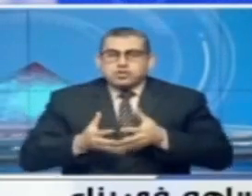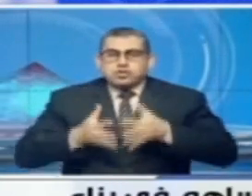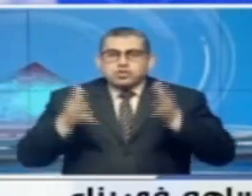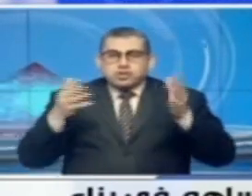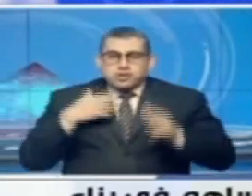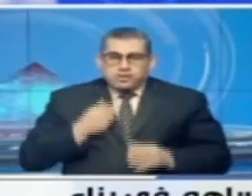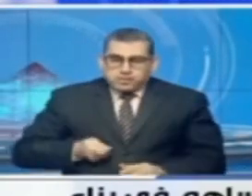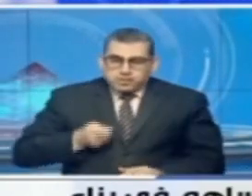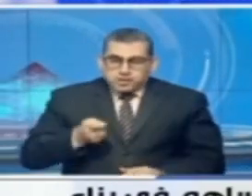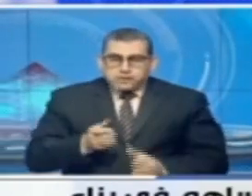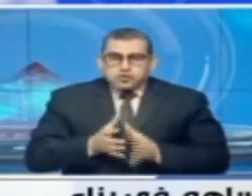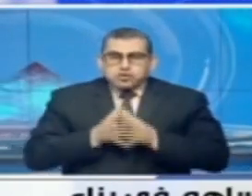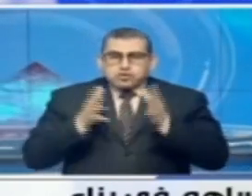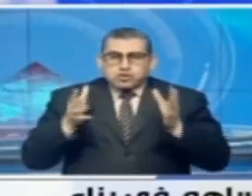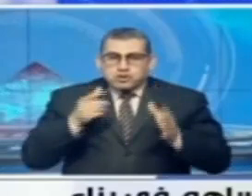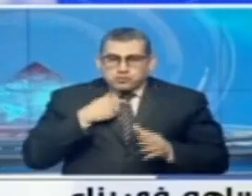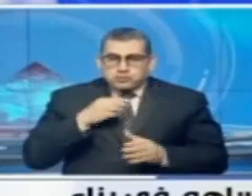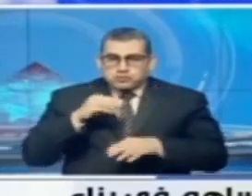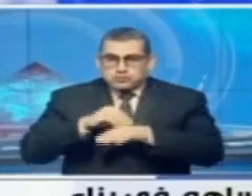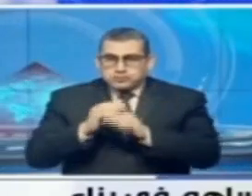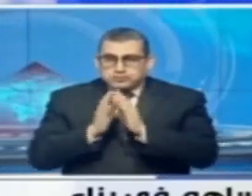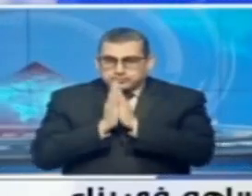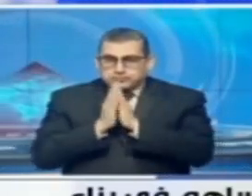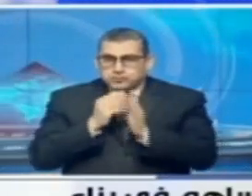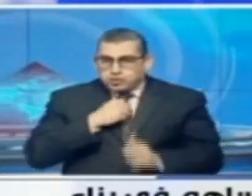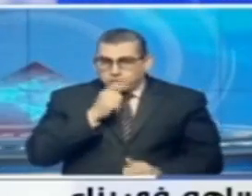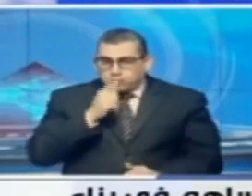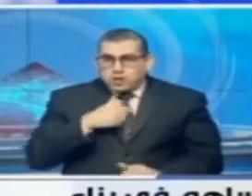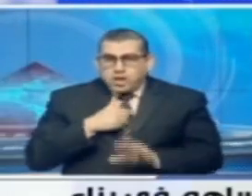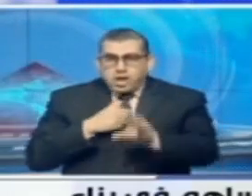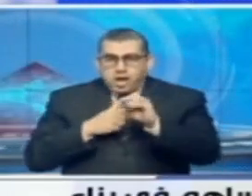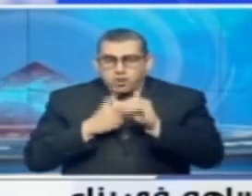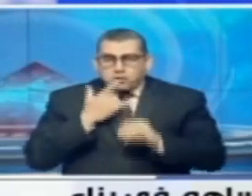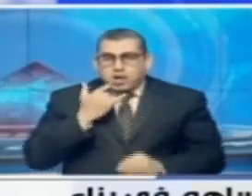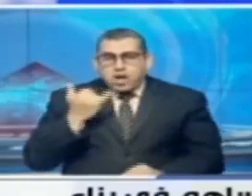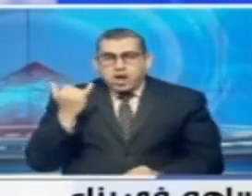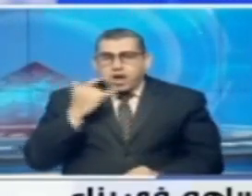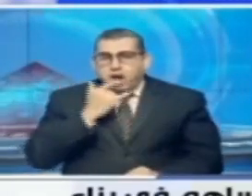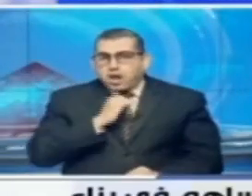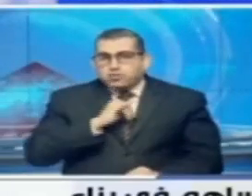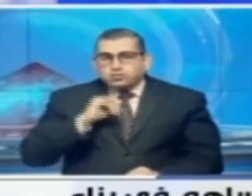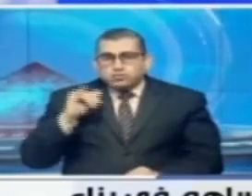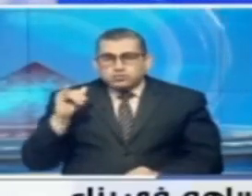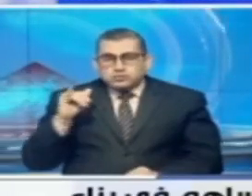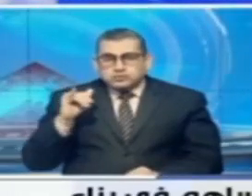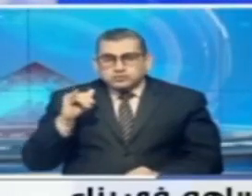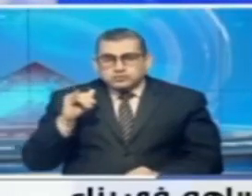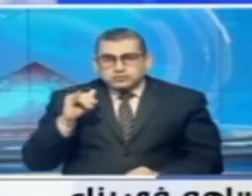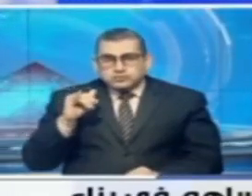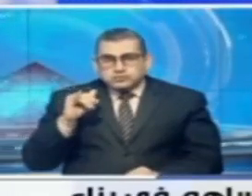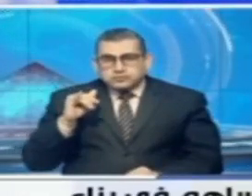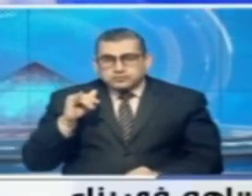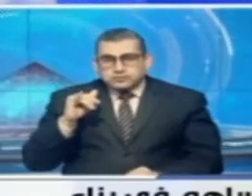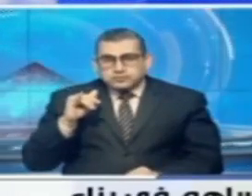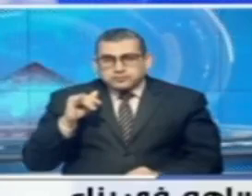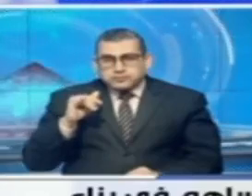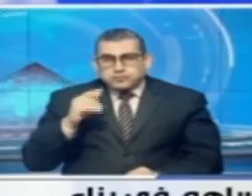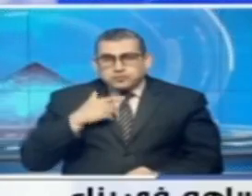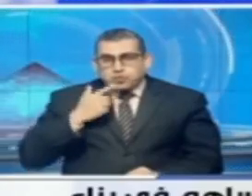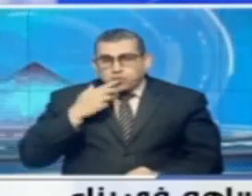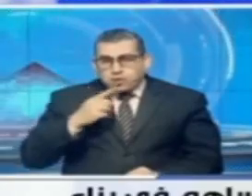كده اسمحوا لي أقول لكم إن إحنا دايما محتاجين مش بس يعني